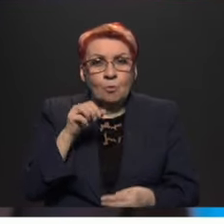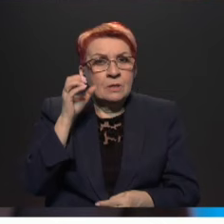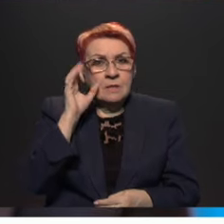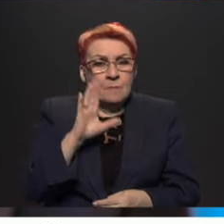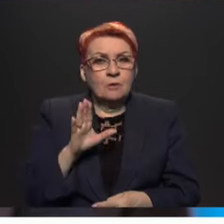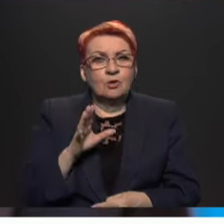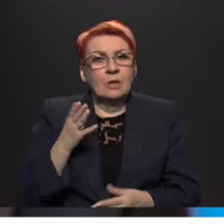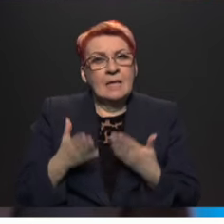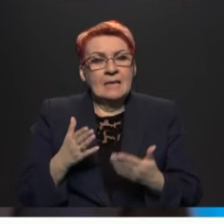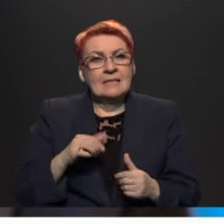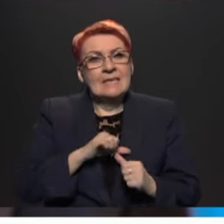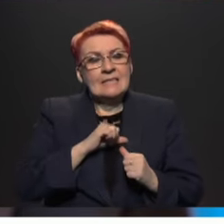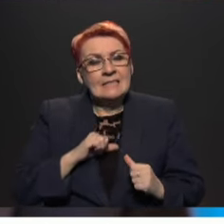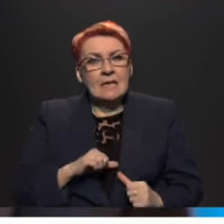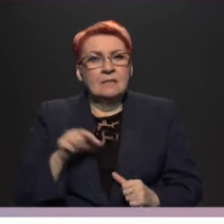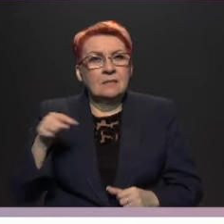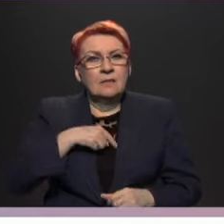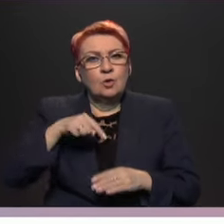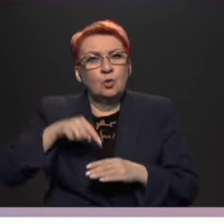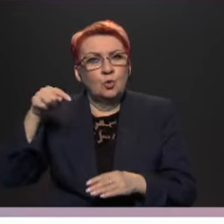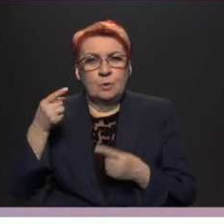послушать, если твое сердце говорит об обратном?